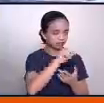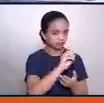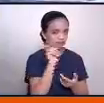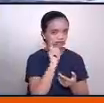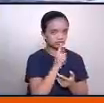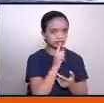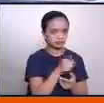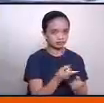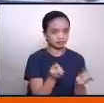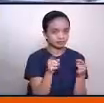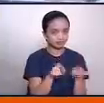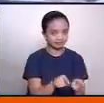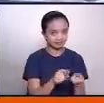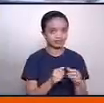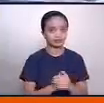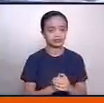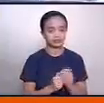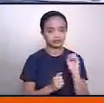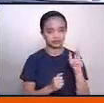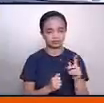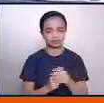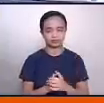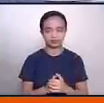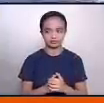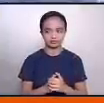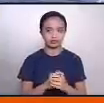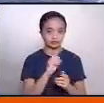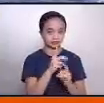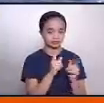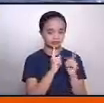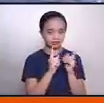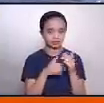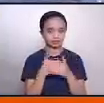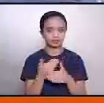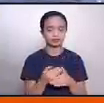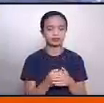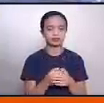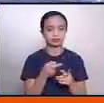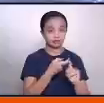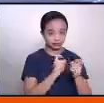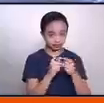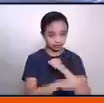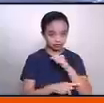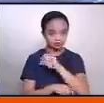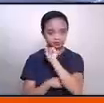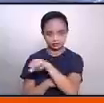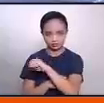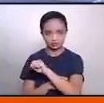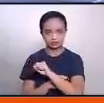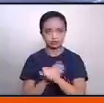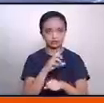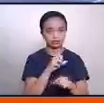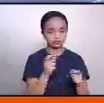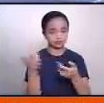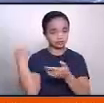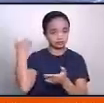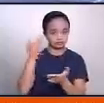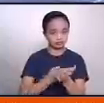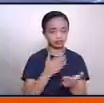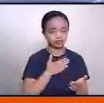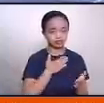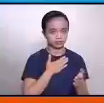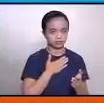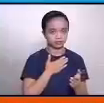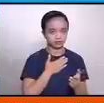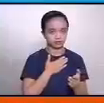tunay na nangyari? Okay? Sige. Opa. Usap ulit tayo mamaya. Galing pa ako kayo ng probinsya? Opo, may tinutulan mo kayo rito? Yung kapatid ko po,